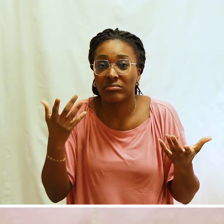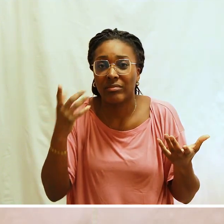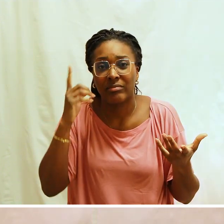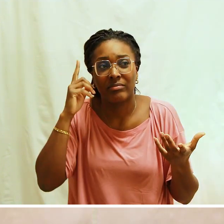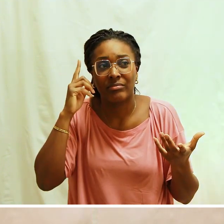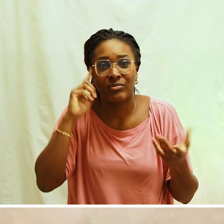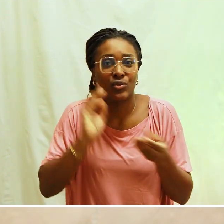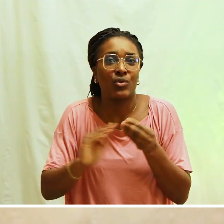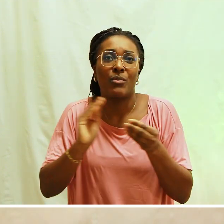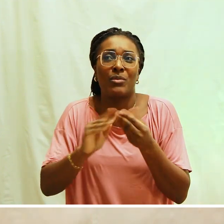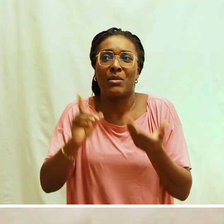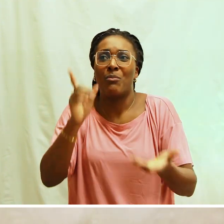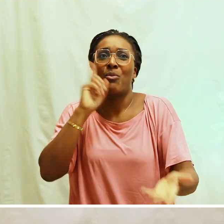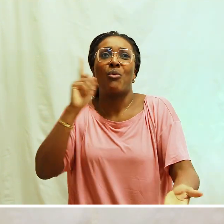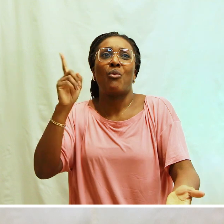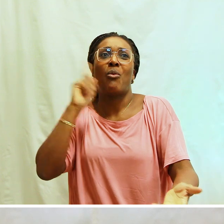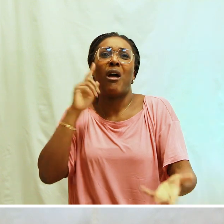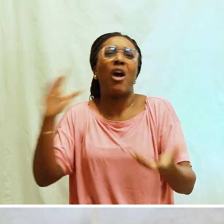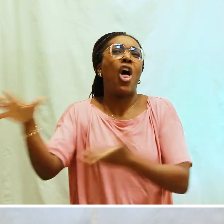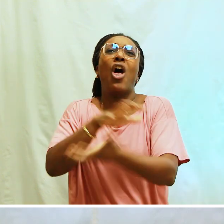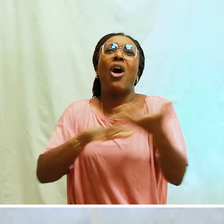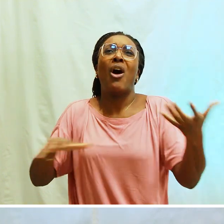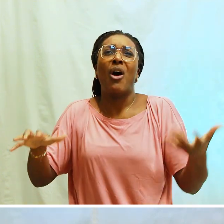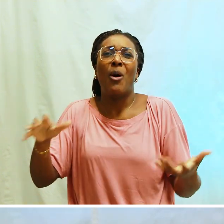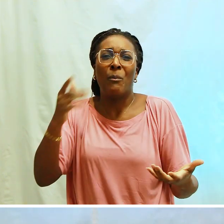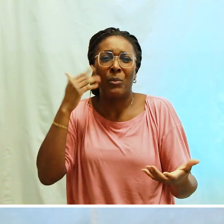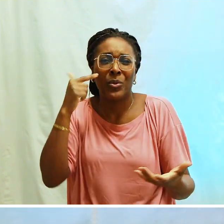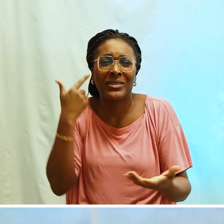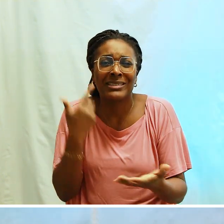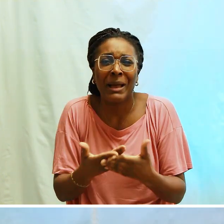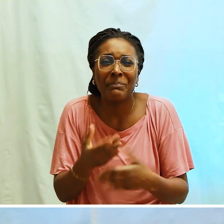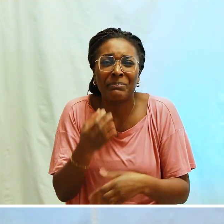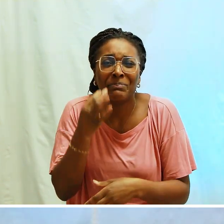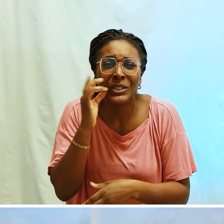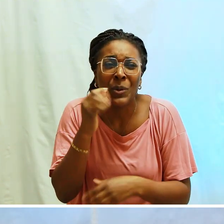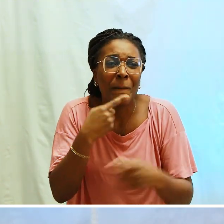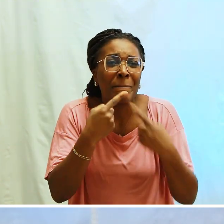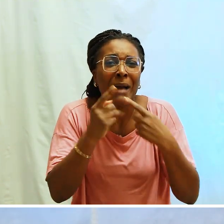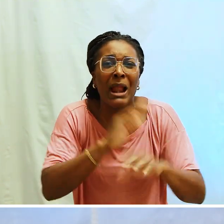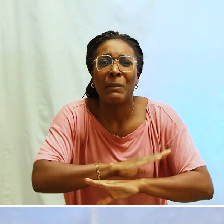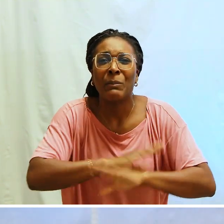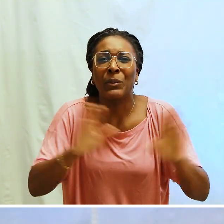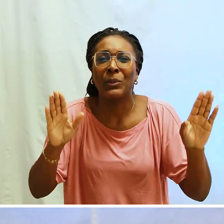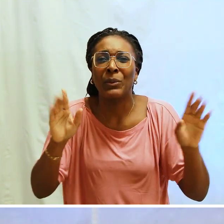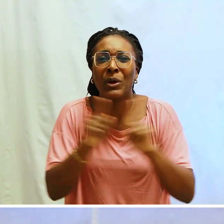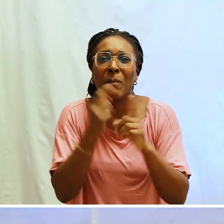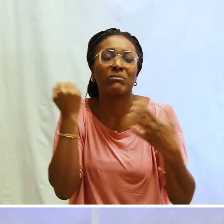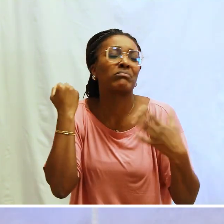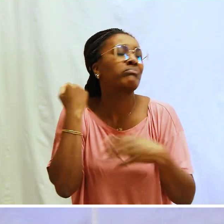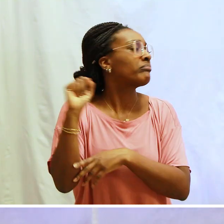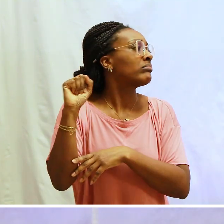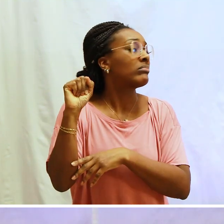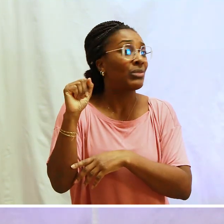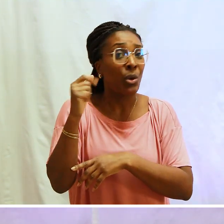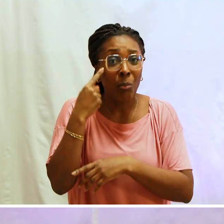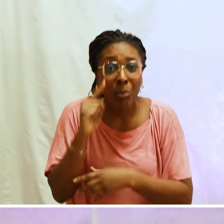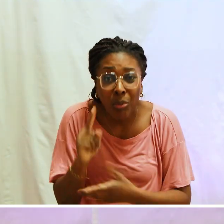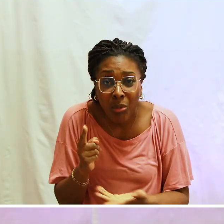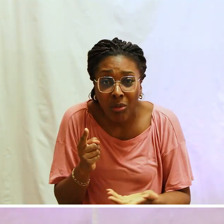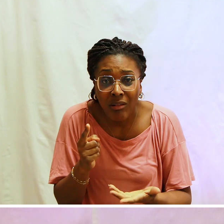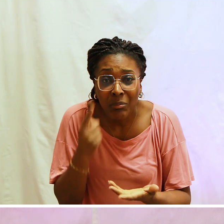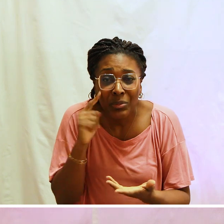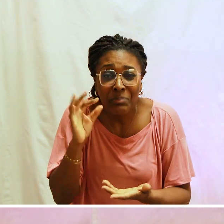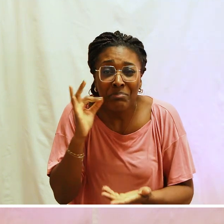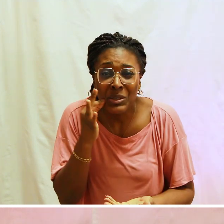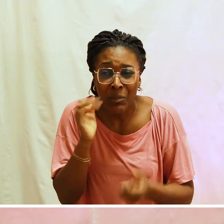pourquoi on est arrivé au point où plus personne ne se parle alors qu'on est une famille, alors que normalement ces choses-là devraient